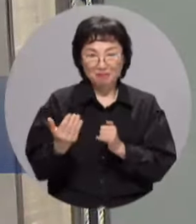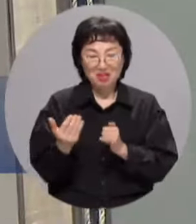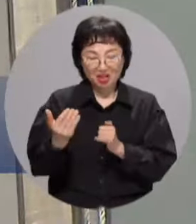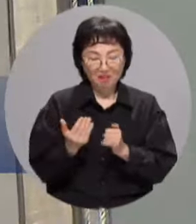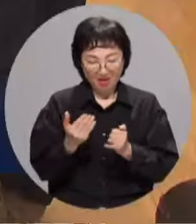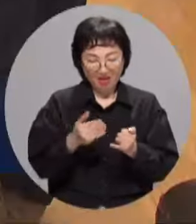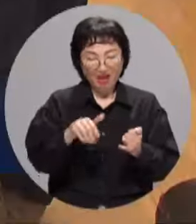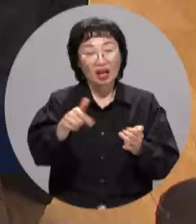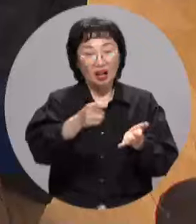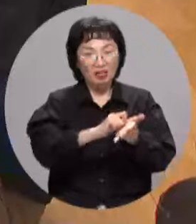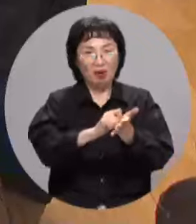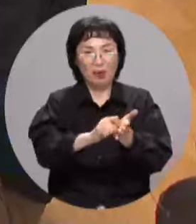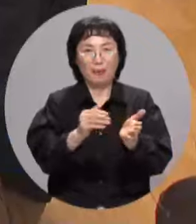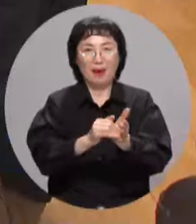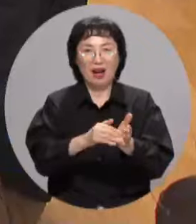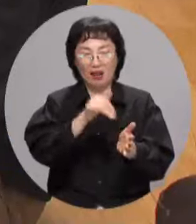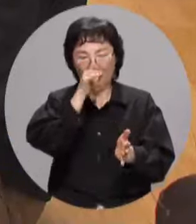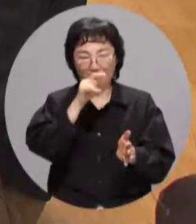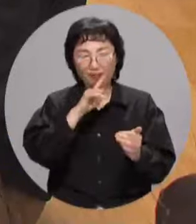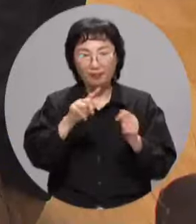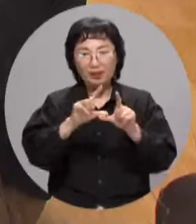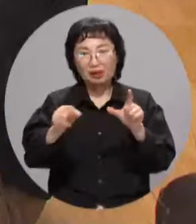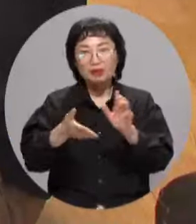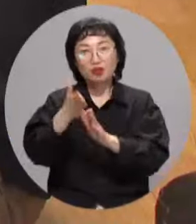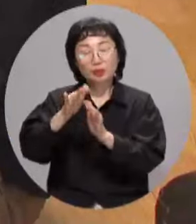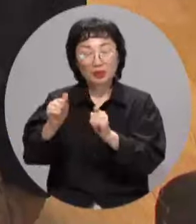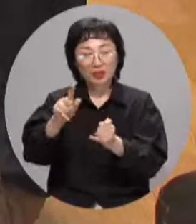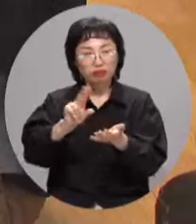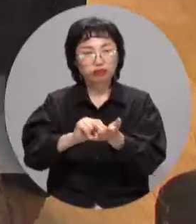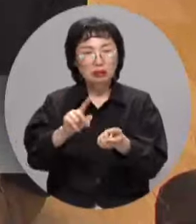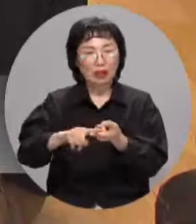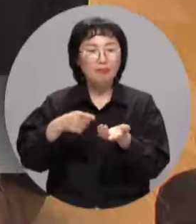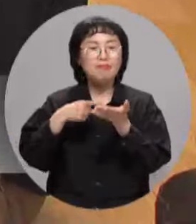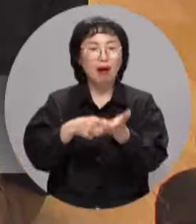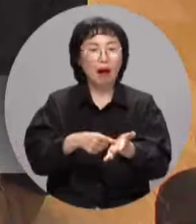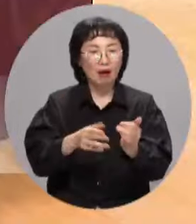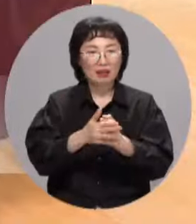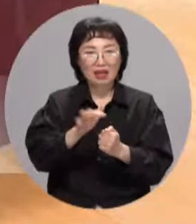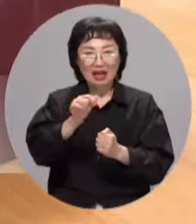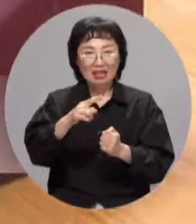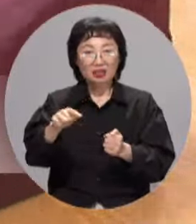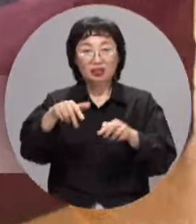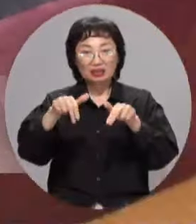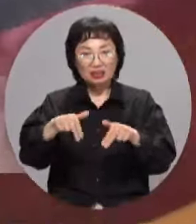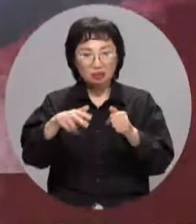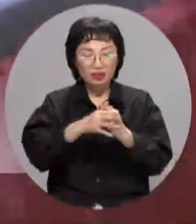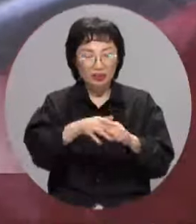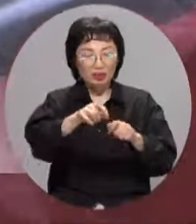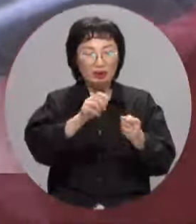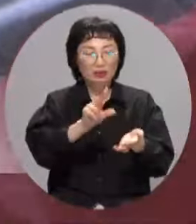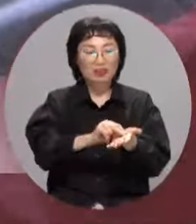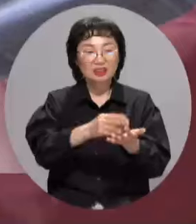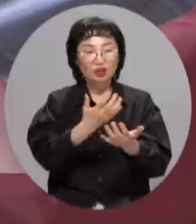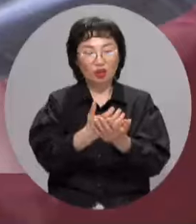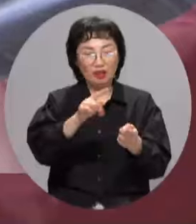서류들이 있었거든요. 일부 주민이 문제를 제기하자 한전 직원은 해당 서류를 찢고 회수해